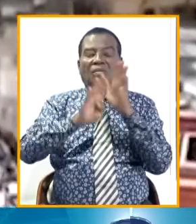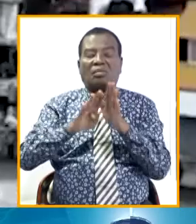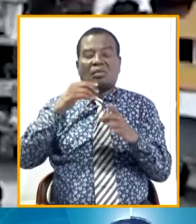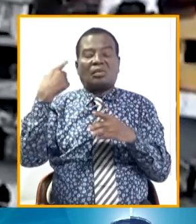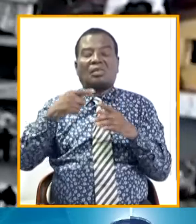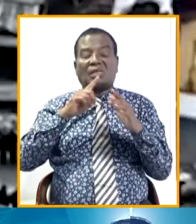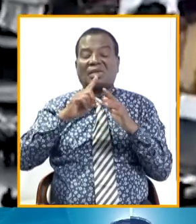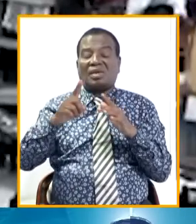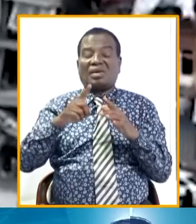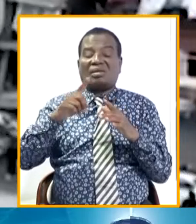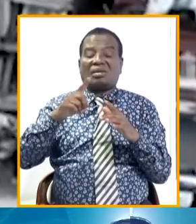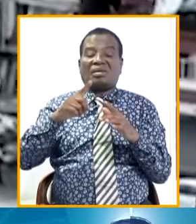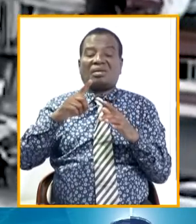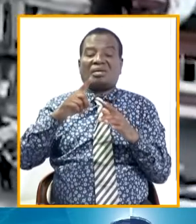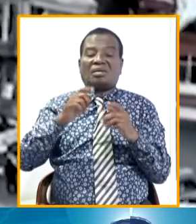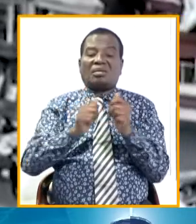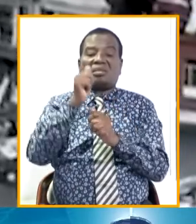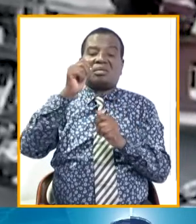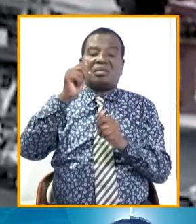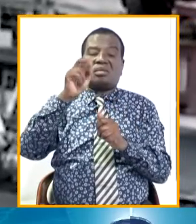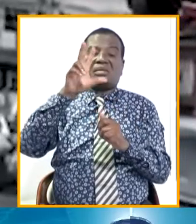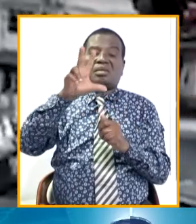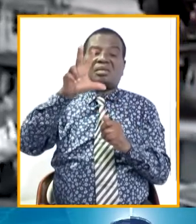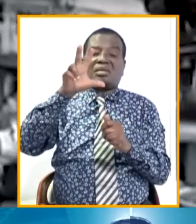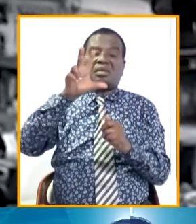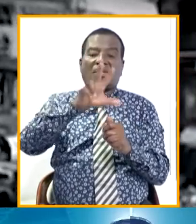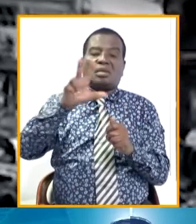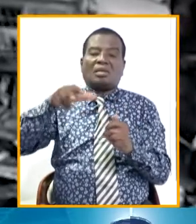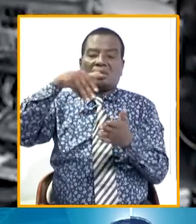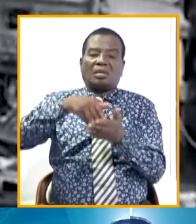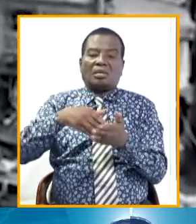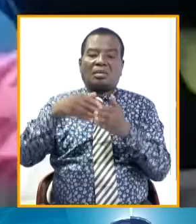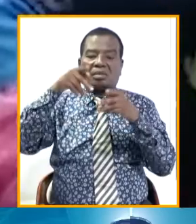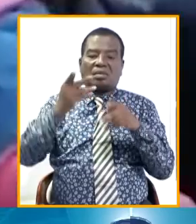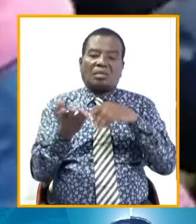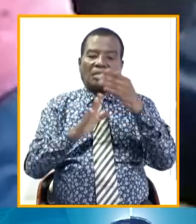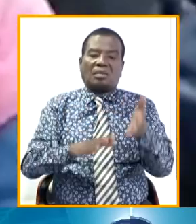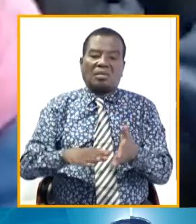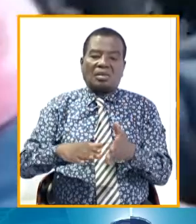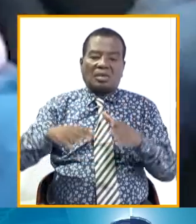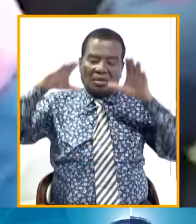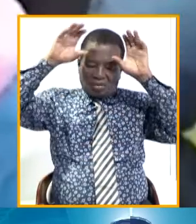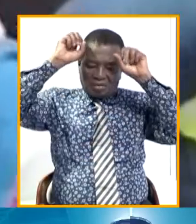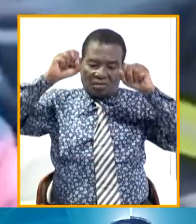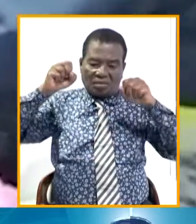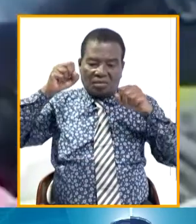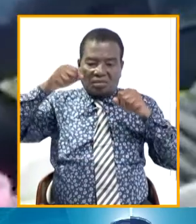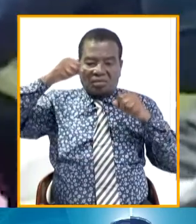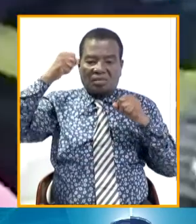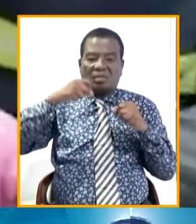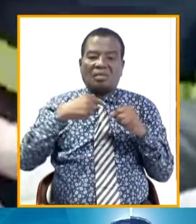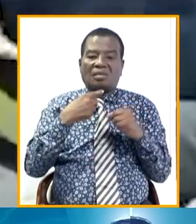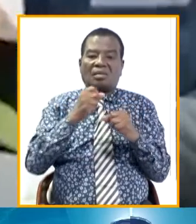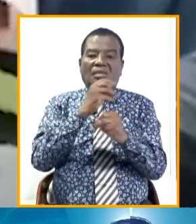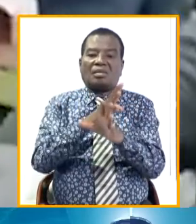provisoire, s'élève aujourd'hui à plus de 33 000 morts. Le président syrien Bachar al-Assad, de son côté, se